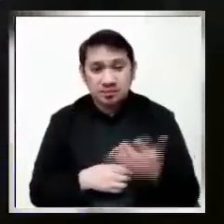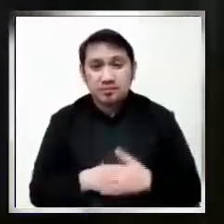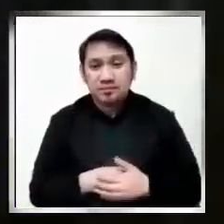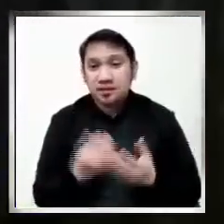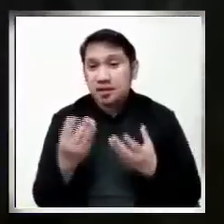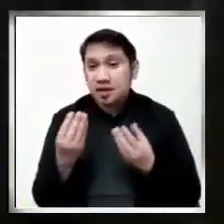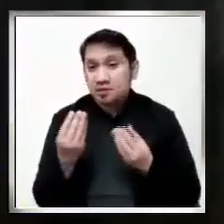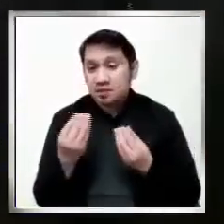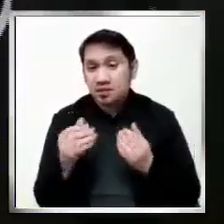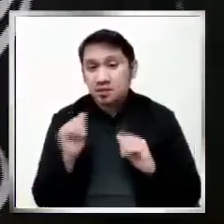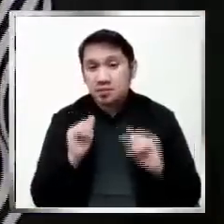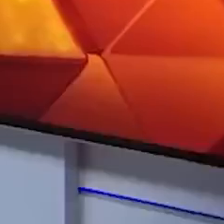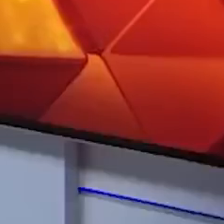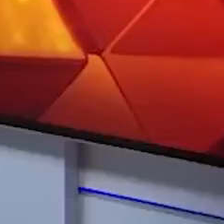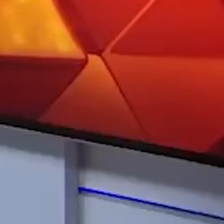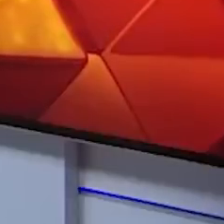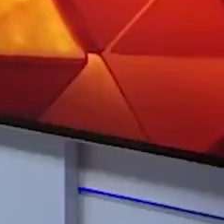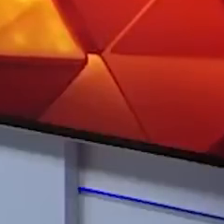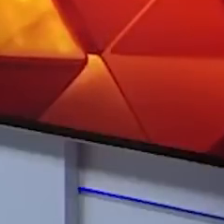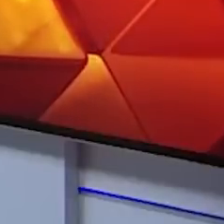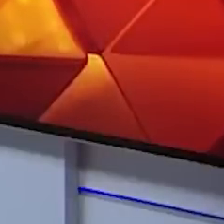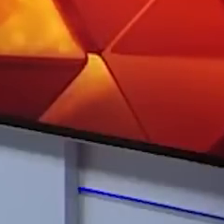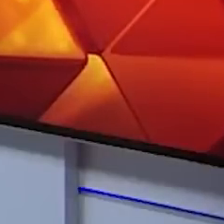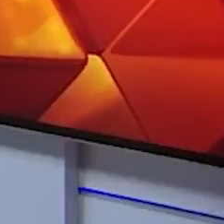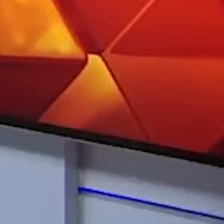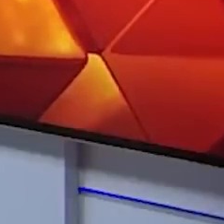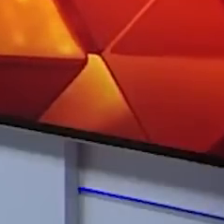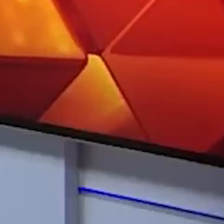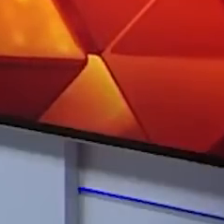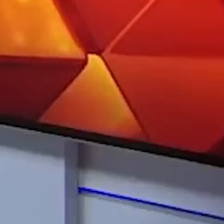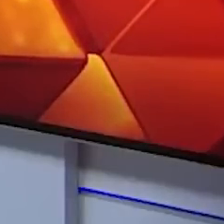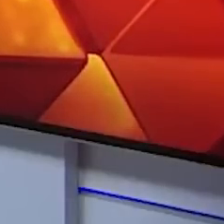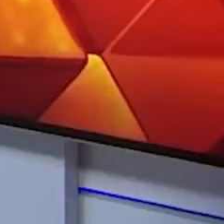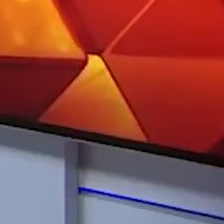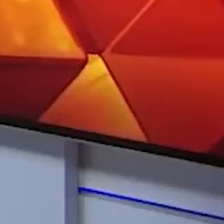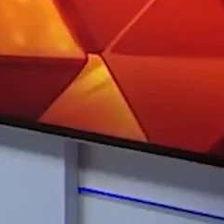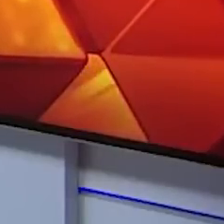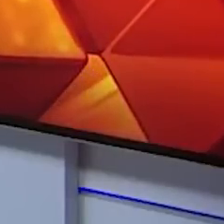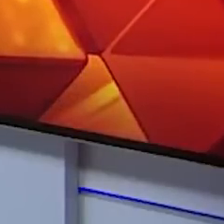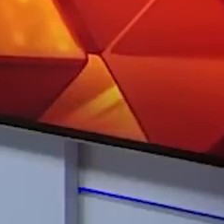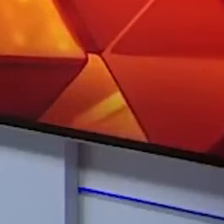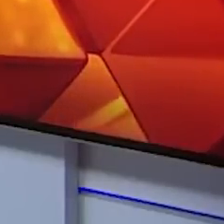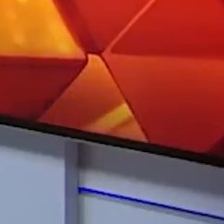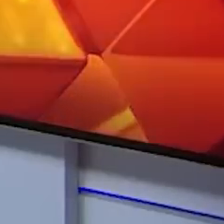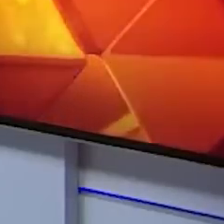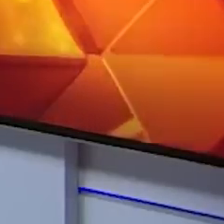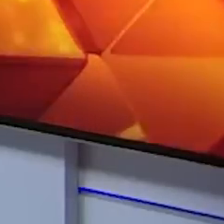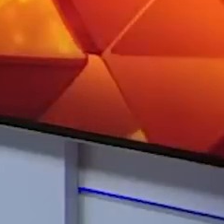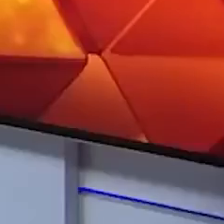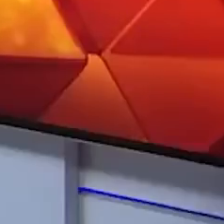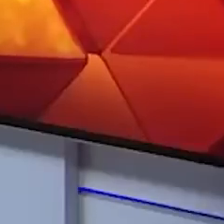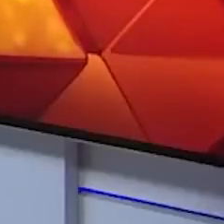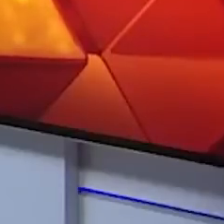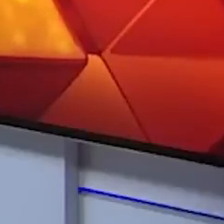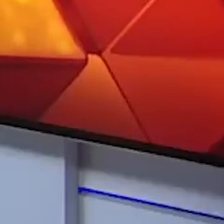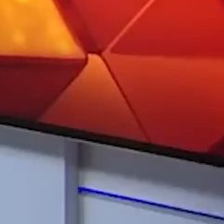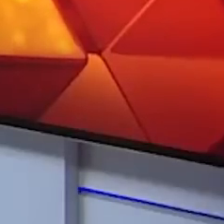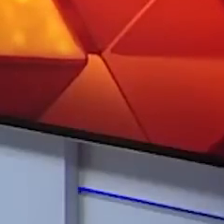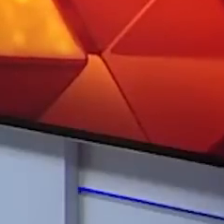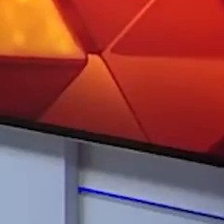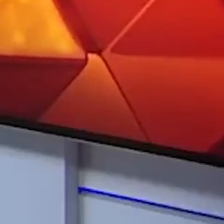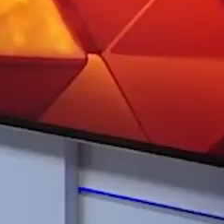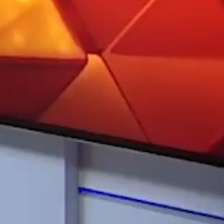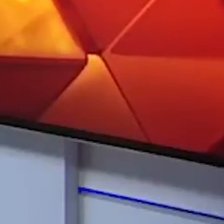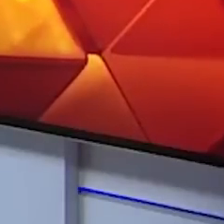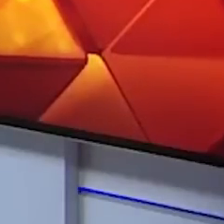Showbiz Happenings. Para sa mas mahabang chikahan, visit and subscribe to GMA Integrated News on YouTube. At para sa